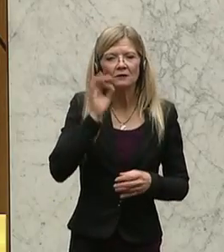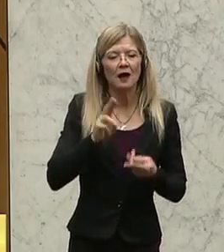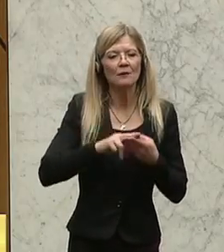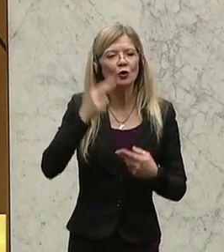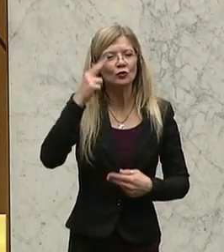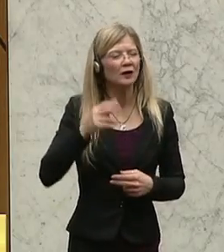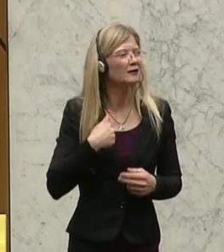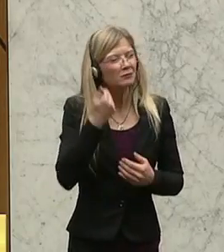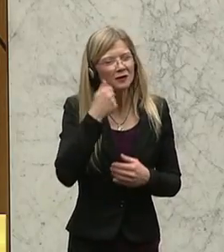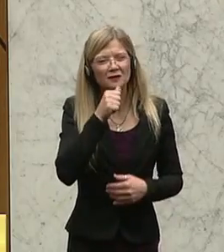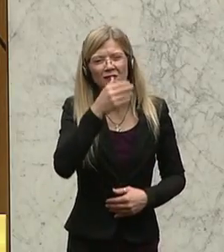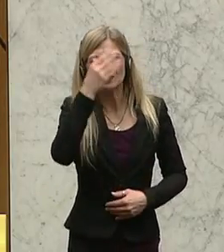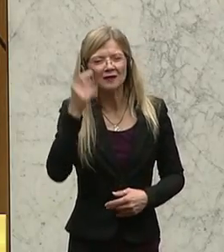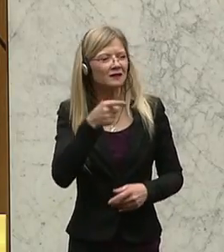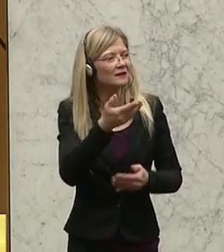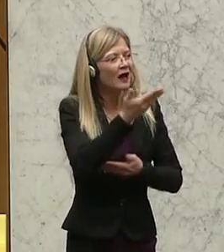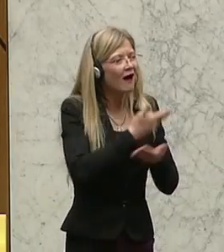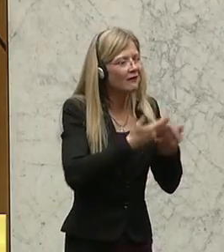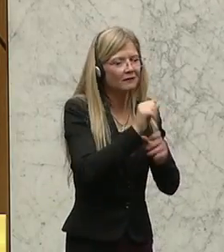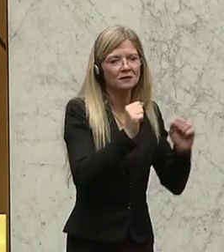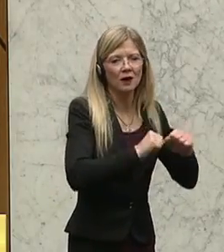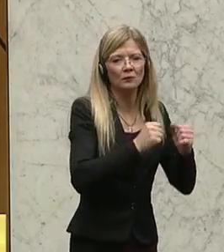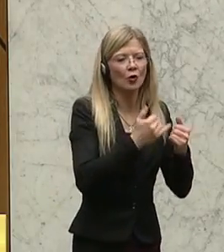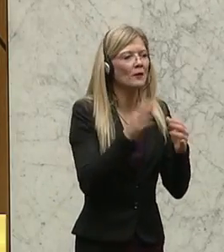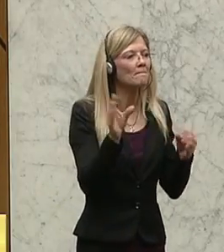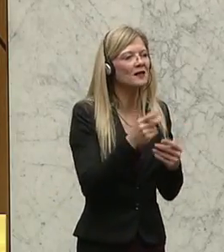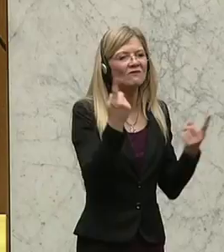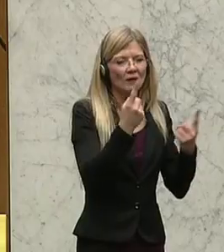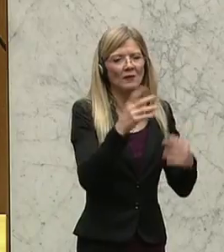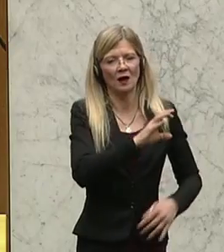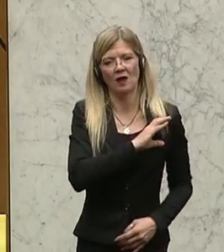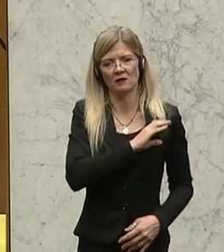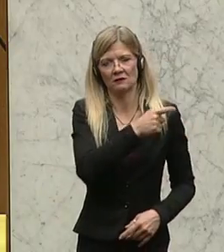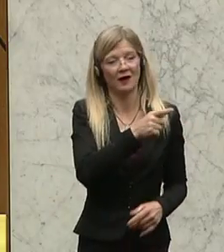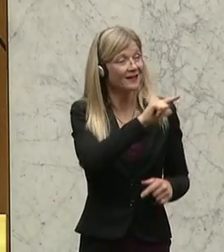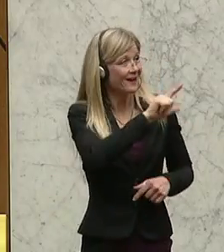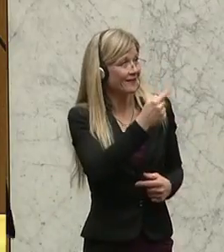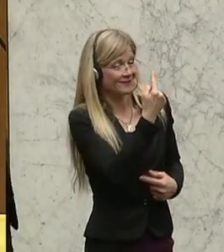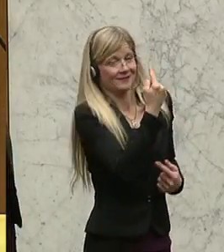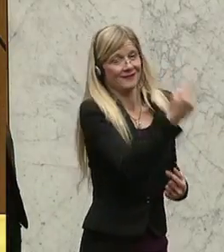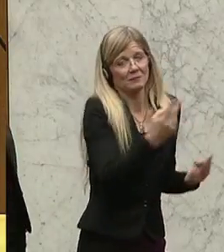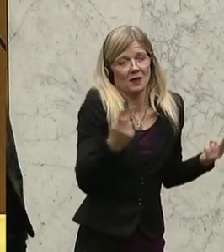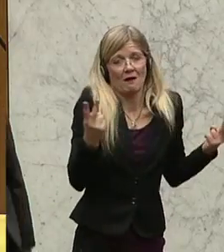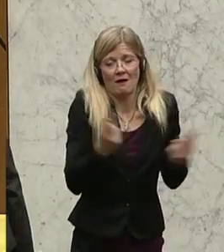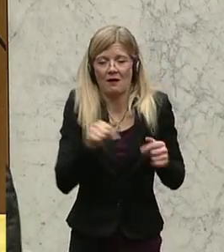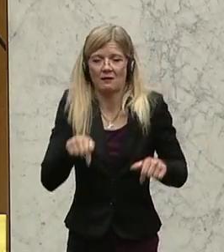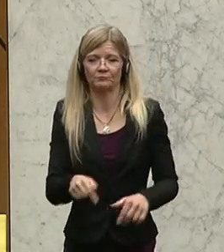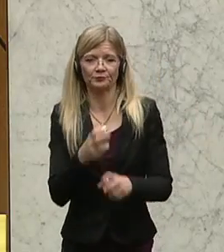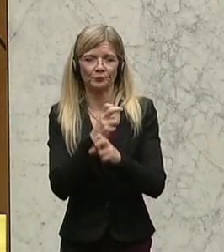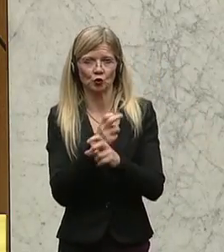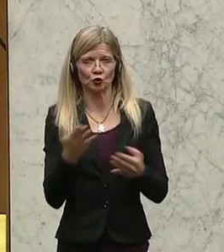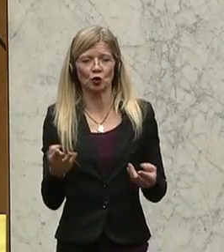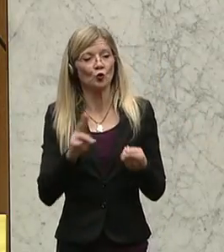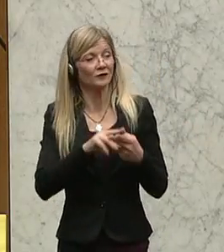mit Kanada geht. Also damit mit einem Land, das uns sehr ähnlich ist, das auch von